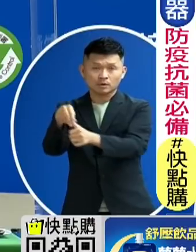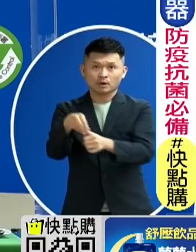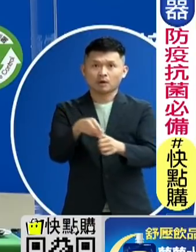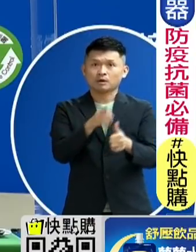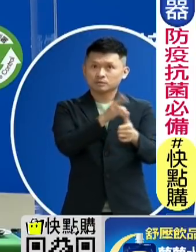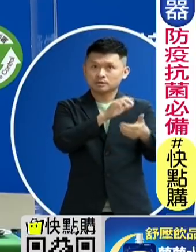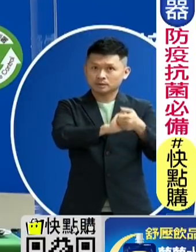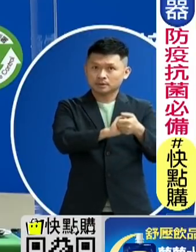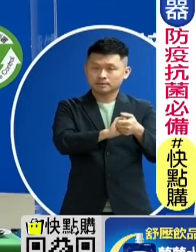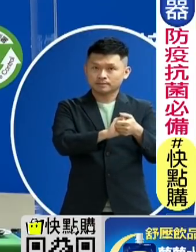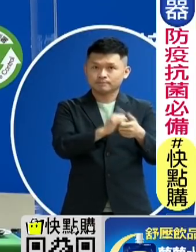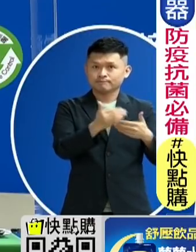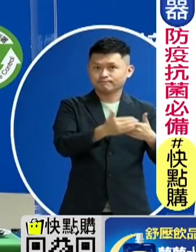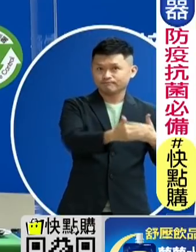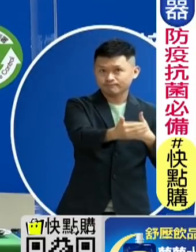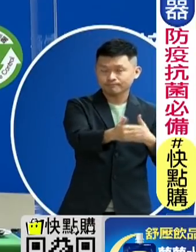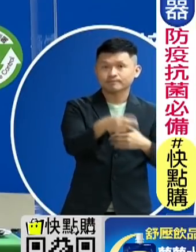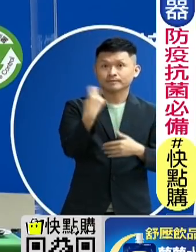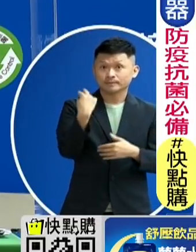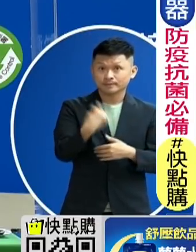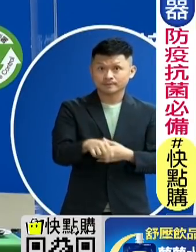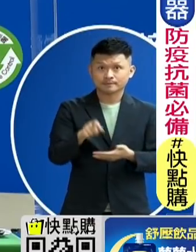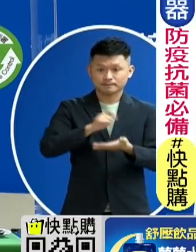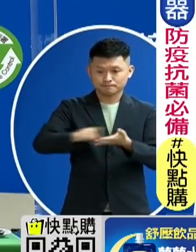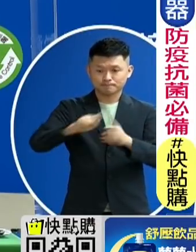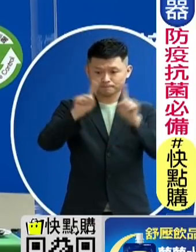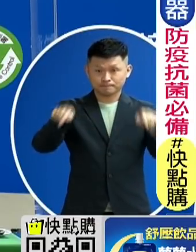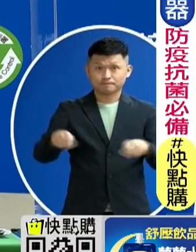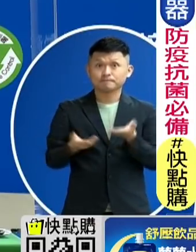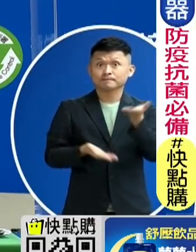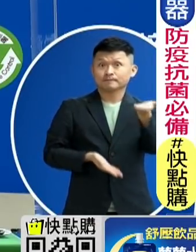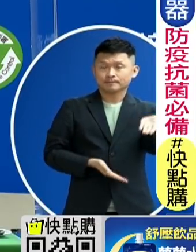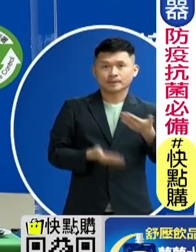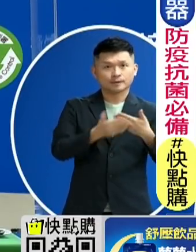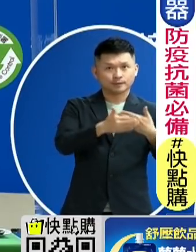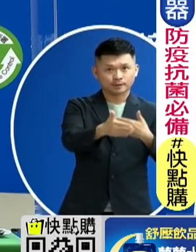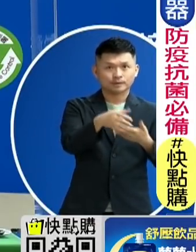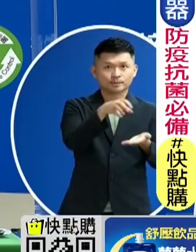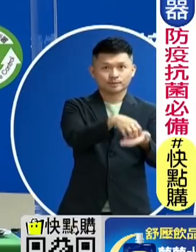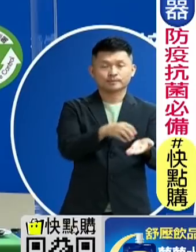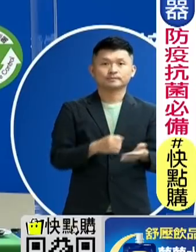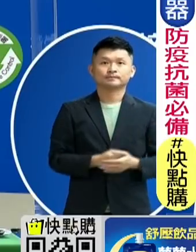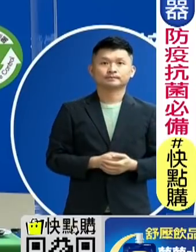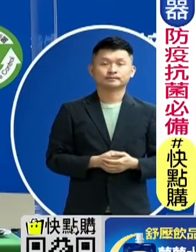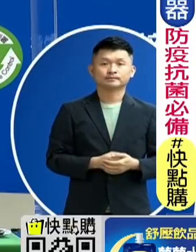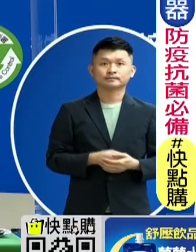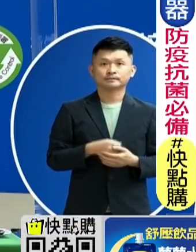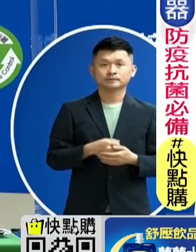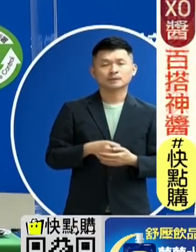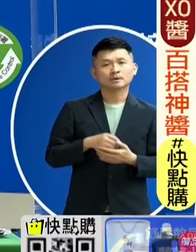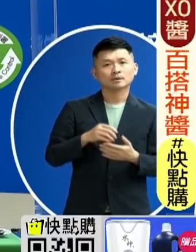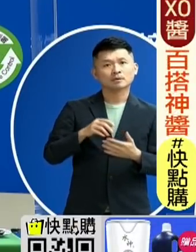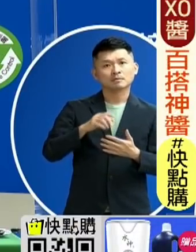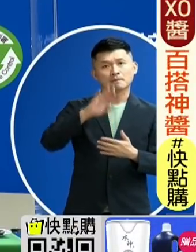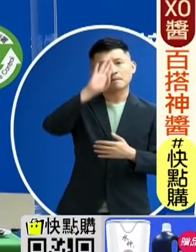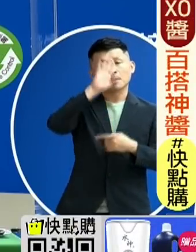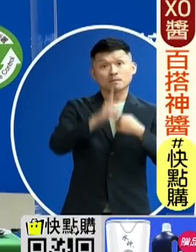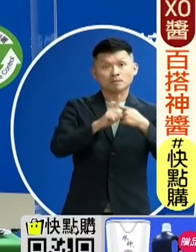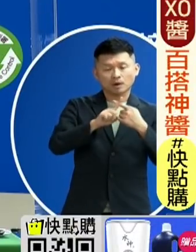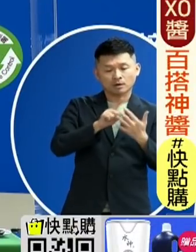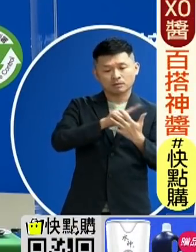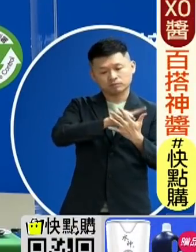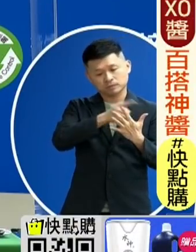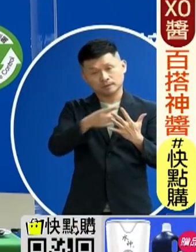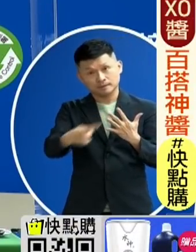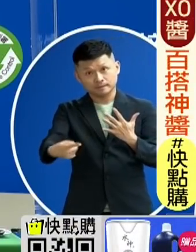后再来，我们现在的医疗量能，我们的准备空间，我们有办法跟别国比吗？就是大家不要被议题带着走。